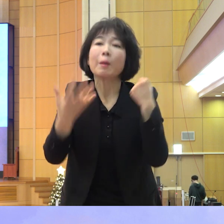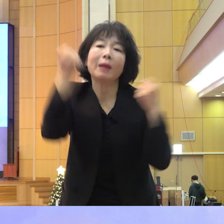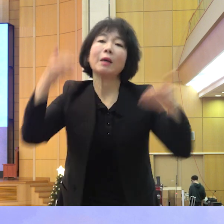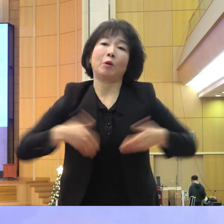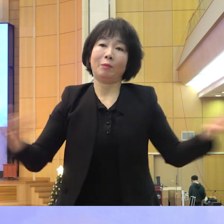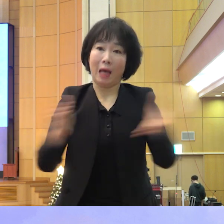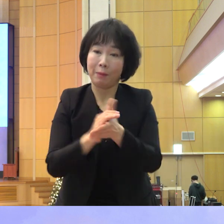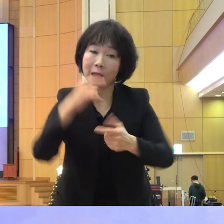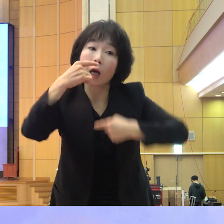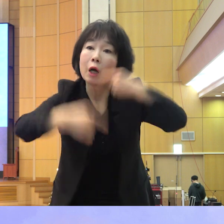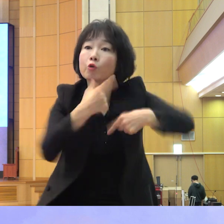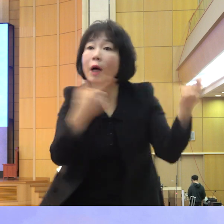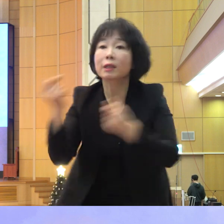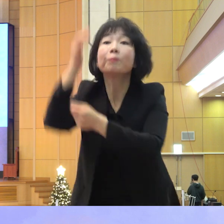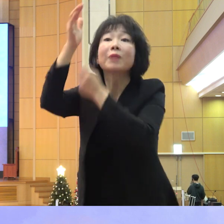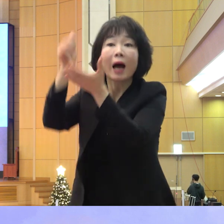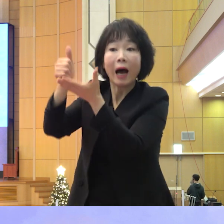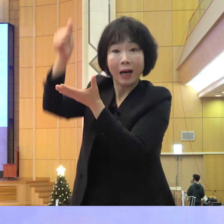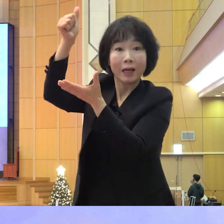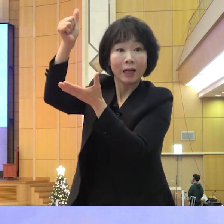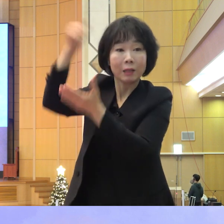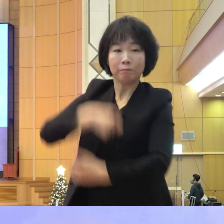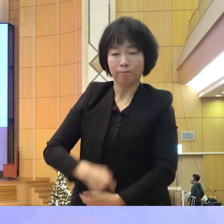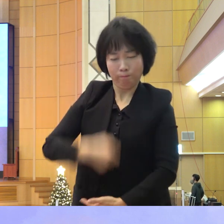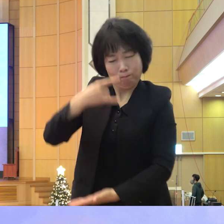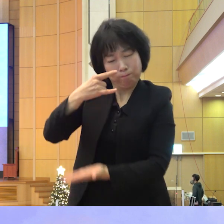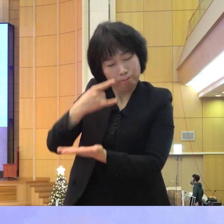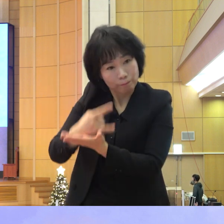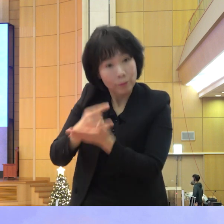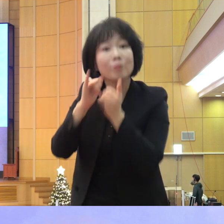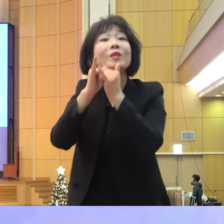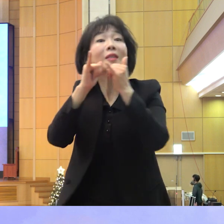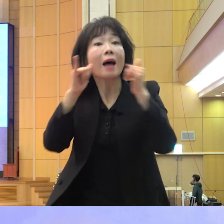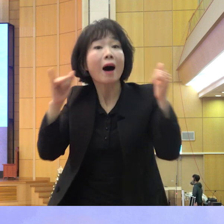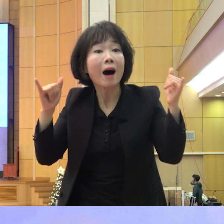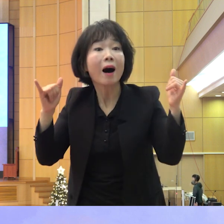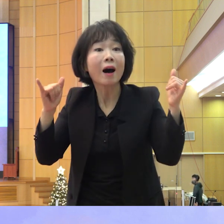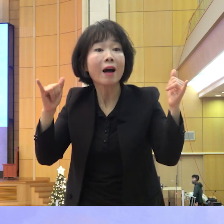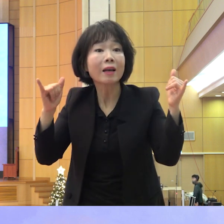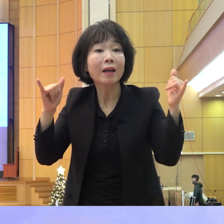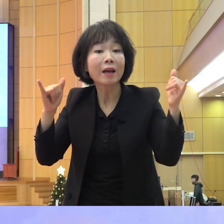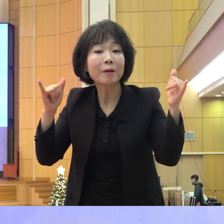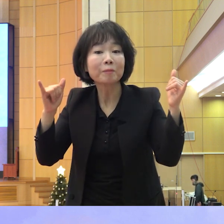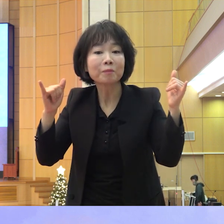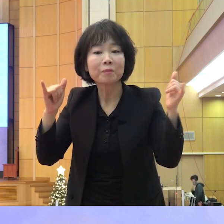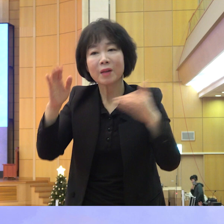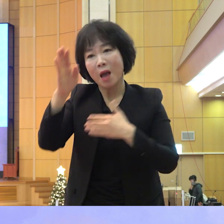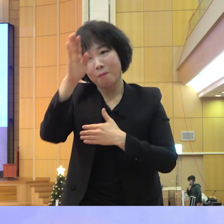것입니다. 따라합시다. 하나님은 의로운 자에게 어떤 하나님이?